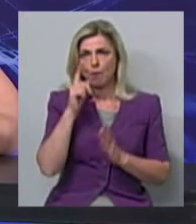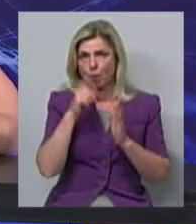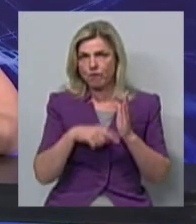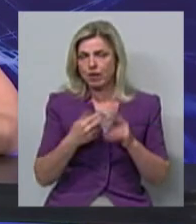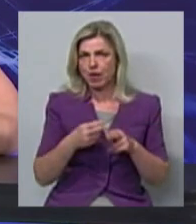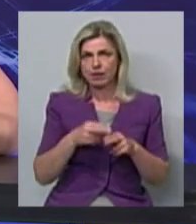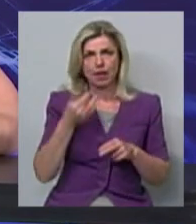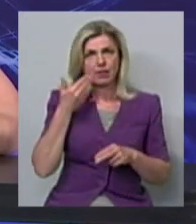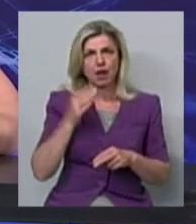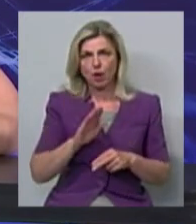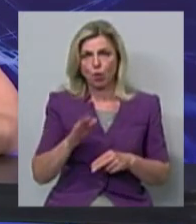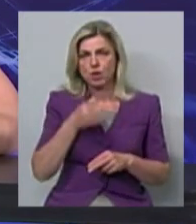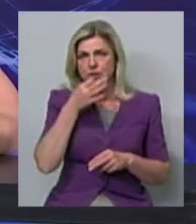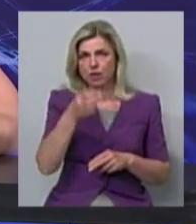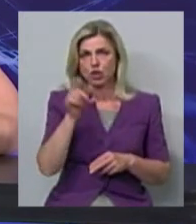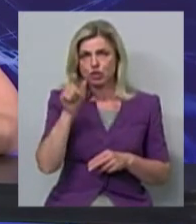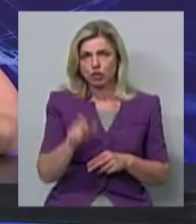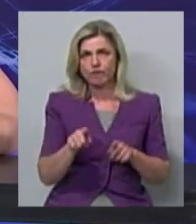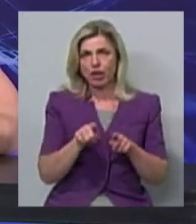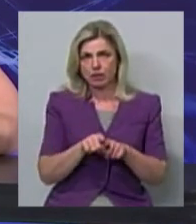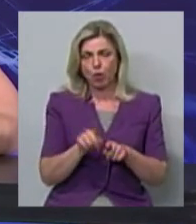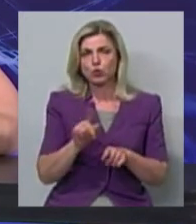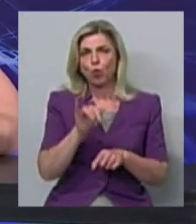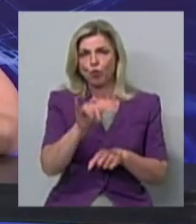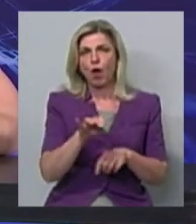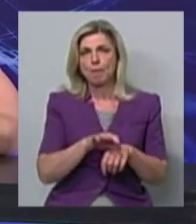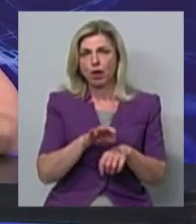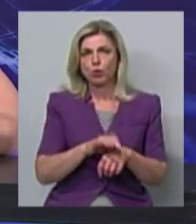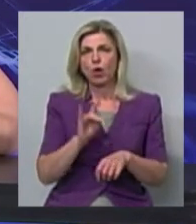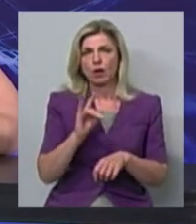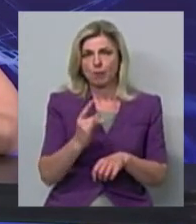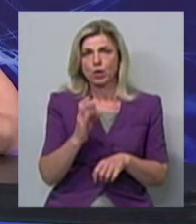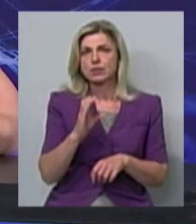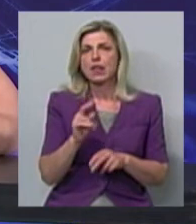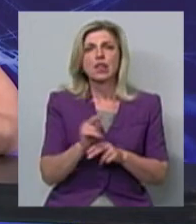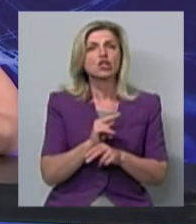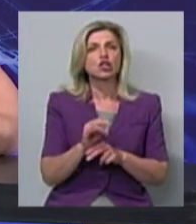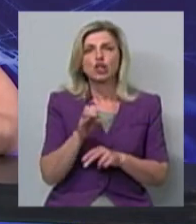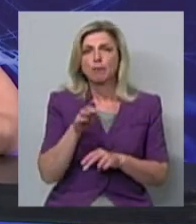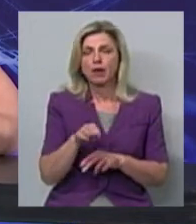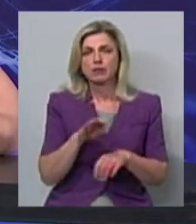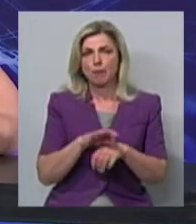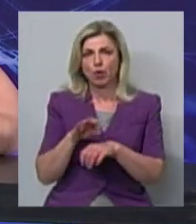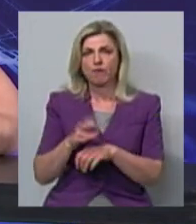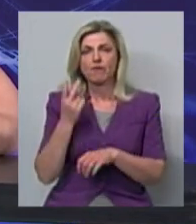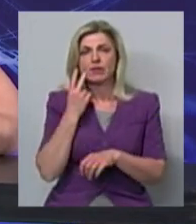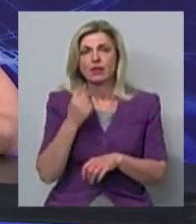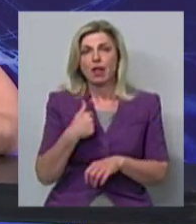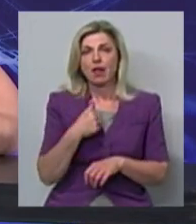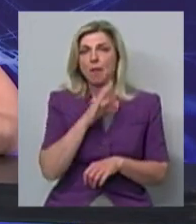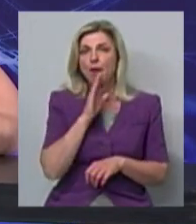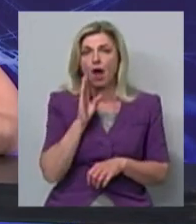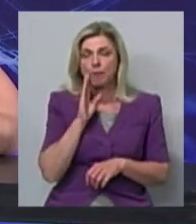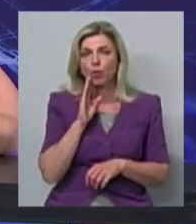нелегко. Сказать человеку такие вещи, что вот у вас больной ребенок с неизлечимым заболеванием. И всегда я маму в